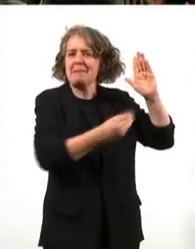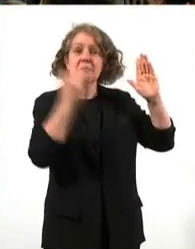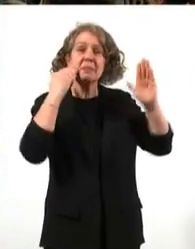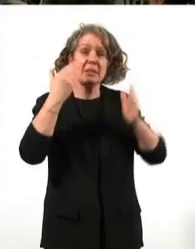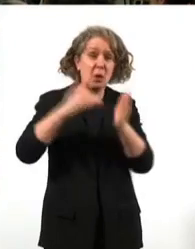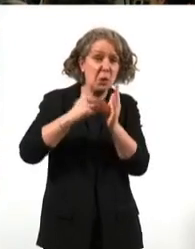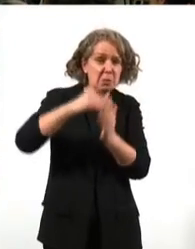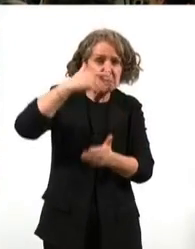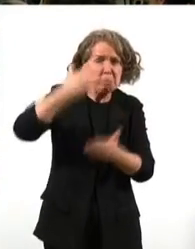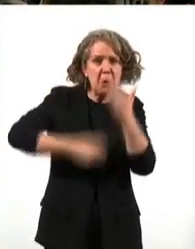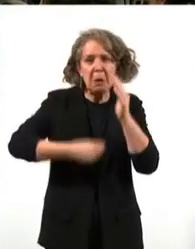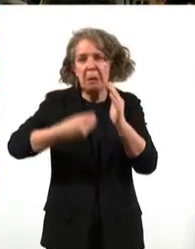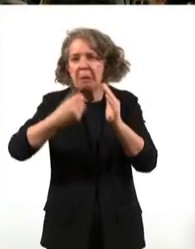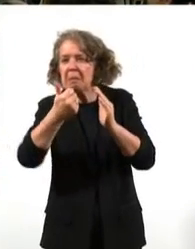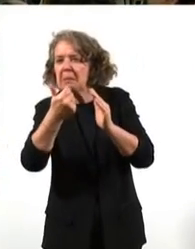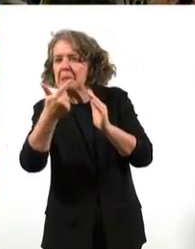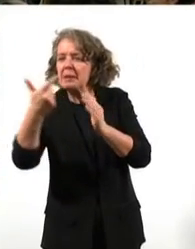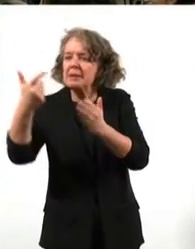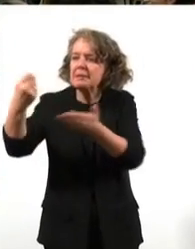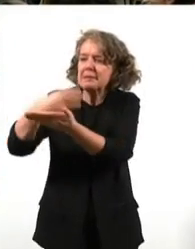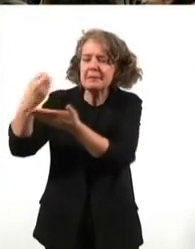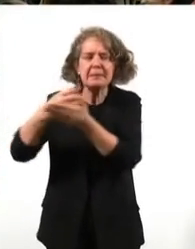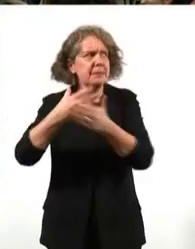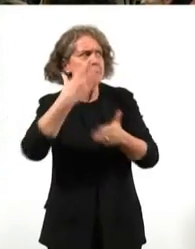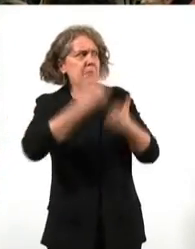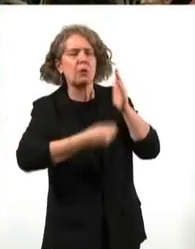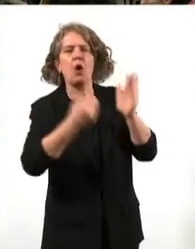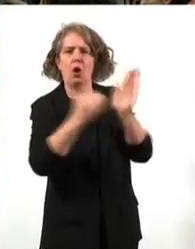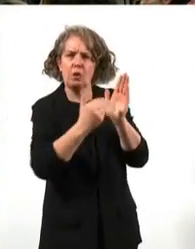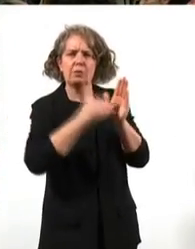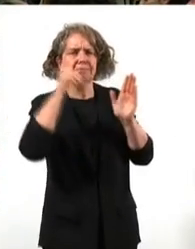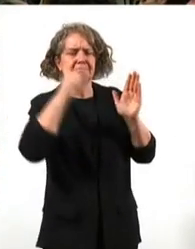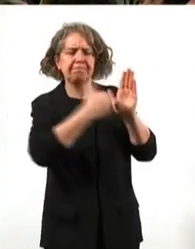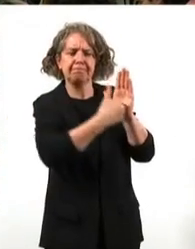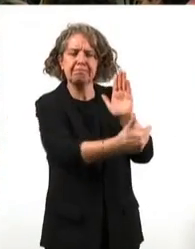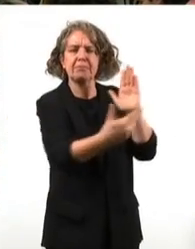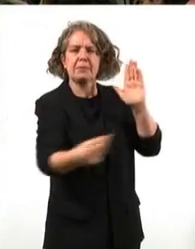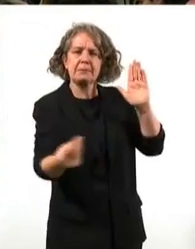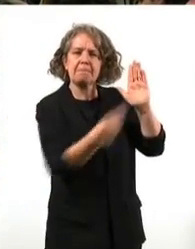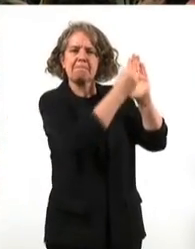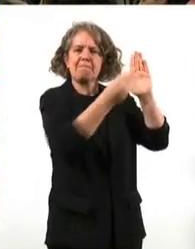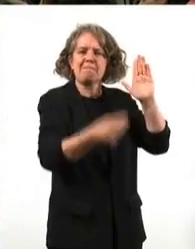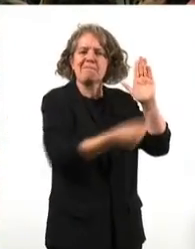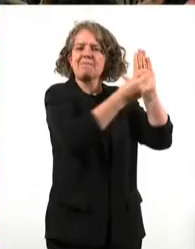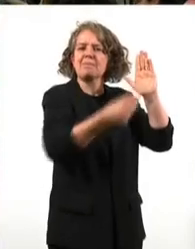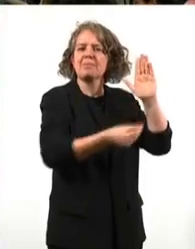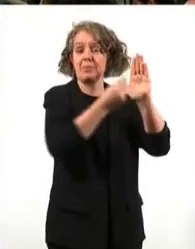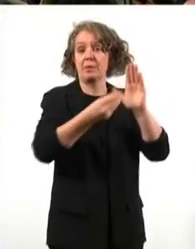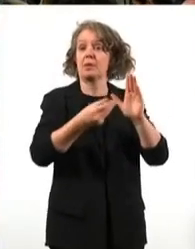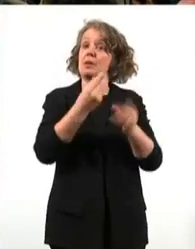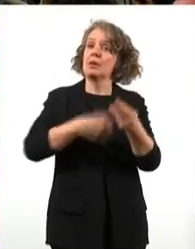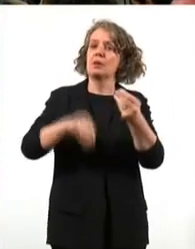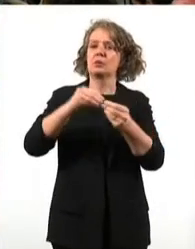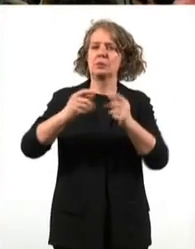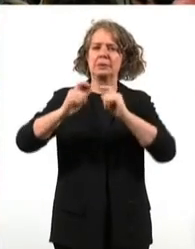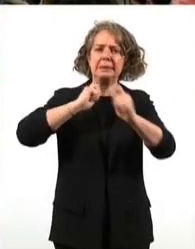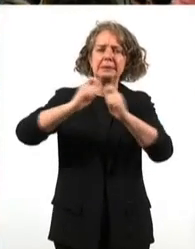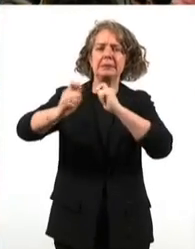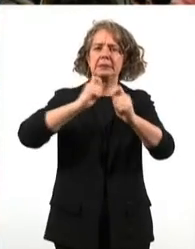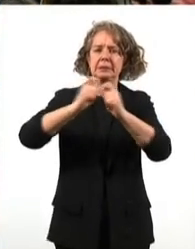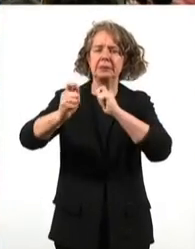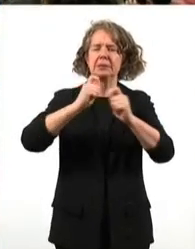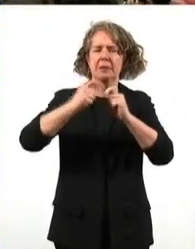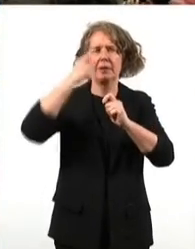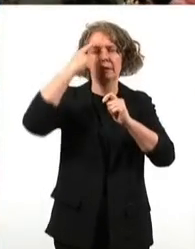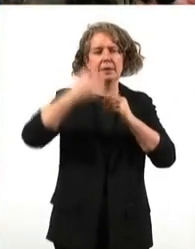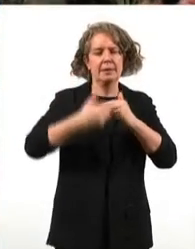un ou deux points qui ont été mentionnés. On aura l'occasion de se reparler, évidemment, de prolonger toutes ces discussions. On a retenu notamment